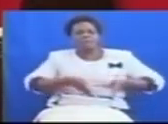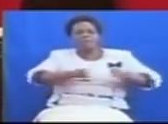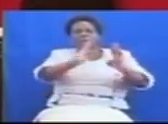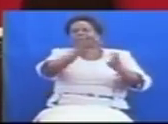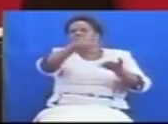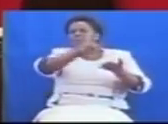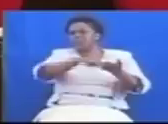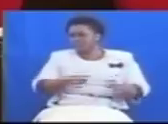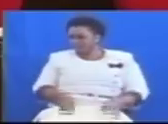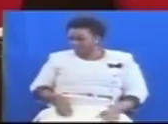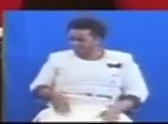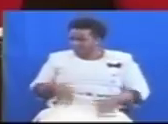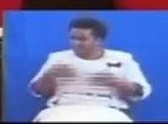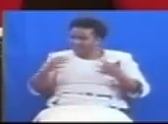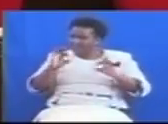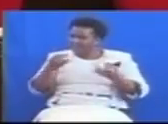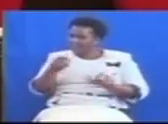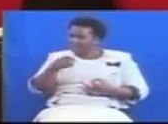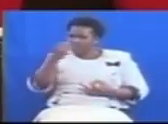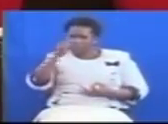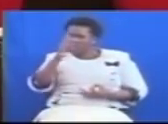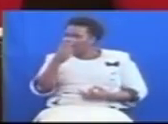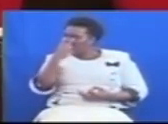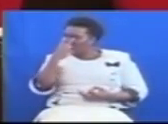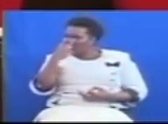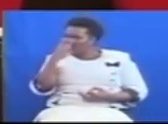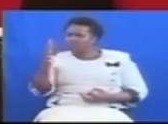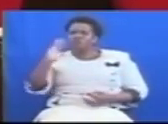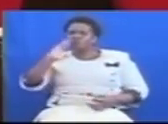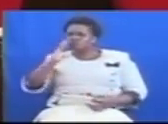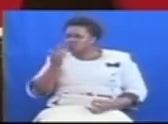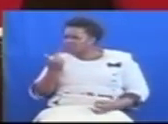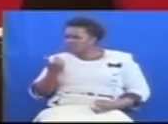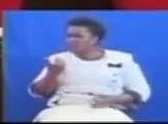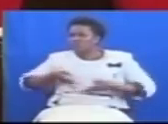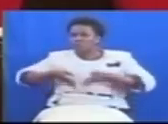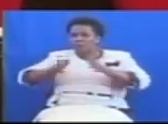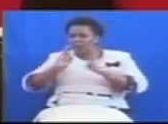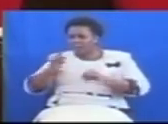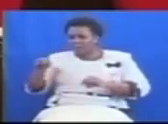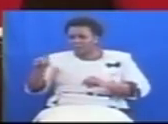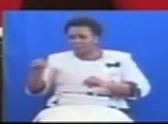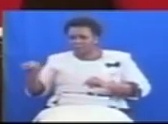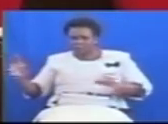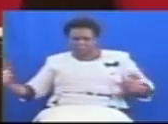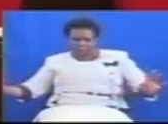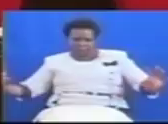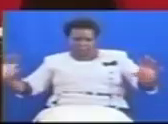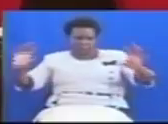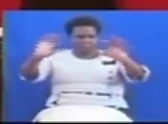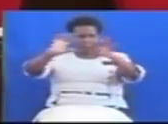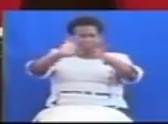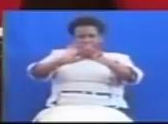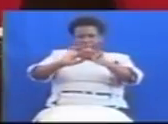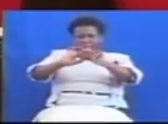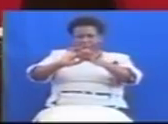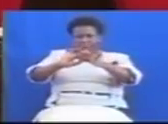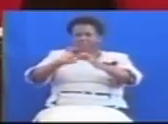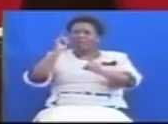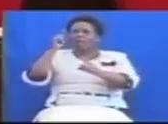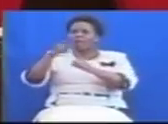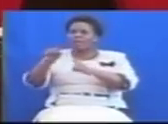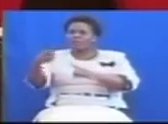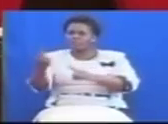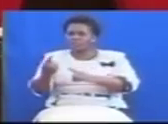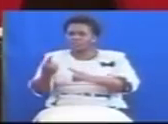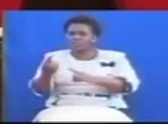barabara hii kuipandisha hadhi na kuiweka katika TANROADS ili iweze kupata huduma ambazo zinalingana na